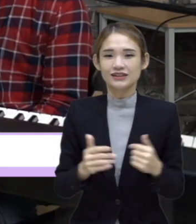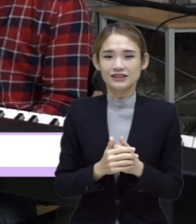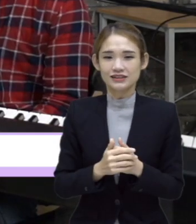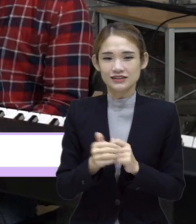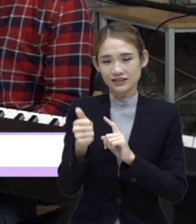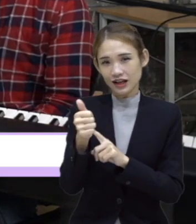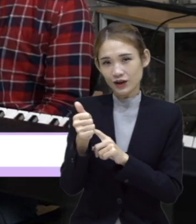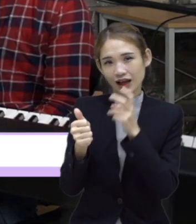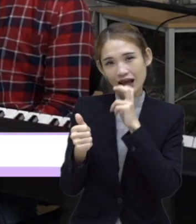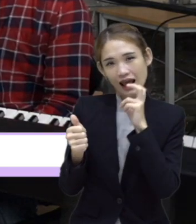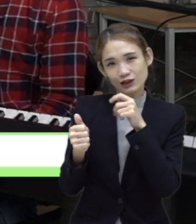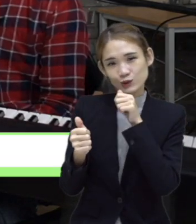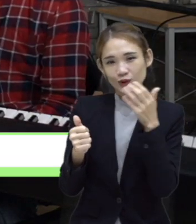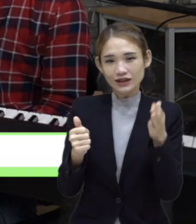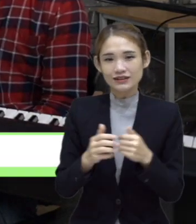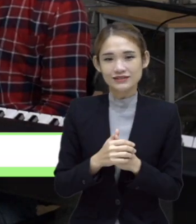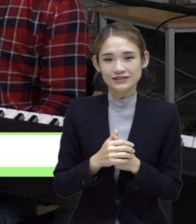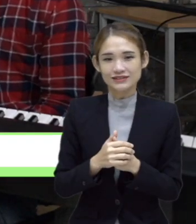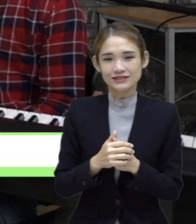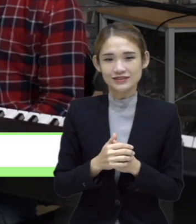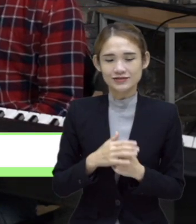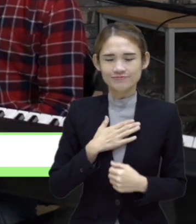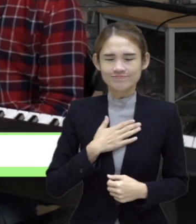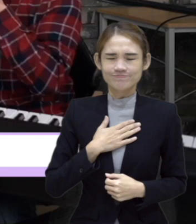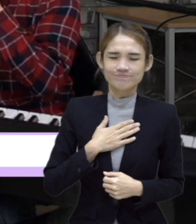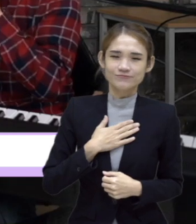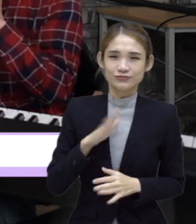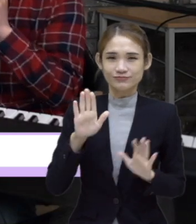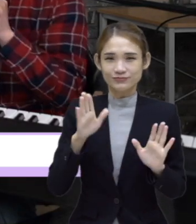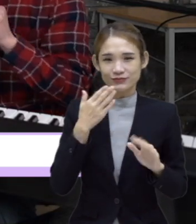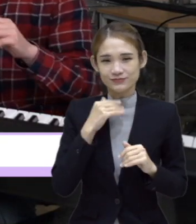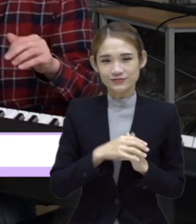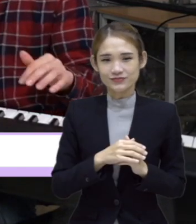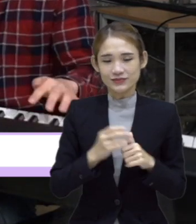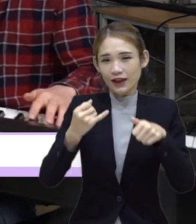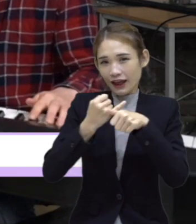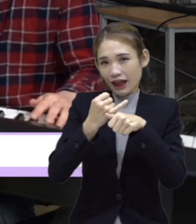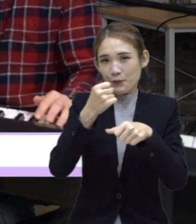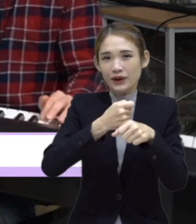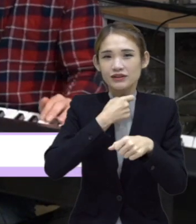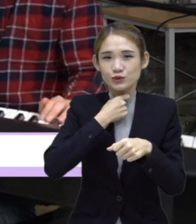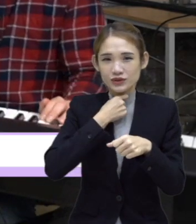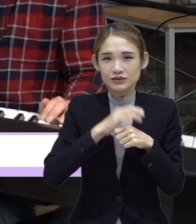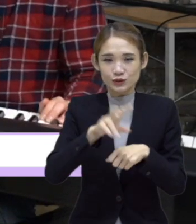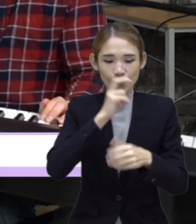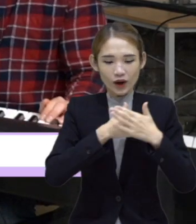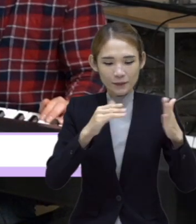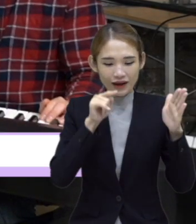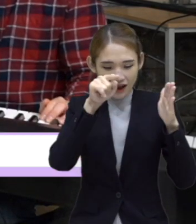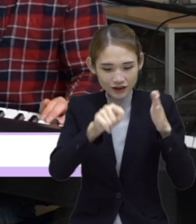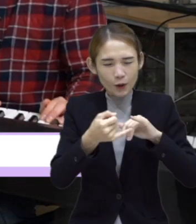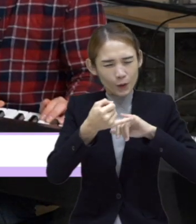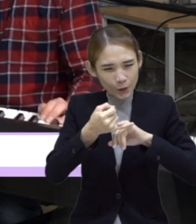씨가 제 가수라고 생각하고 제가 소개해드릴게요. 네. 잠깐만 나 감정 좀 잡게. 잠깐만 아, 너무. 여러분 애인을 만들고 싶은 사람들이 노래방에서 부르는